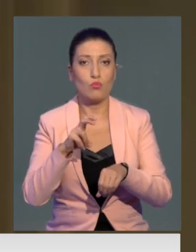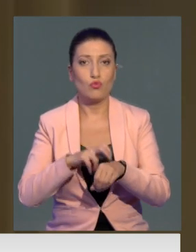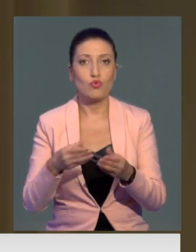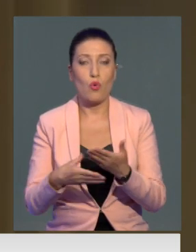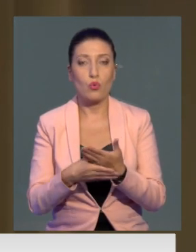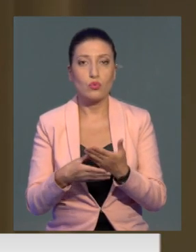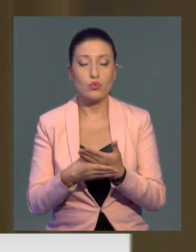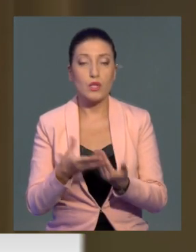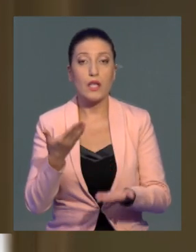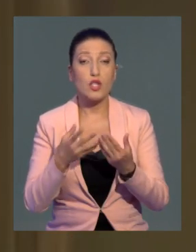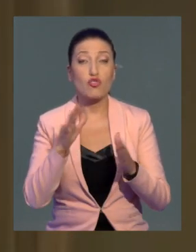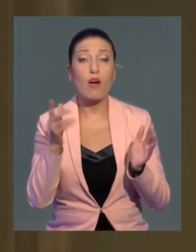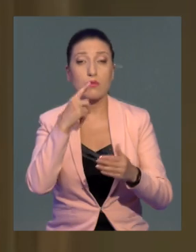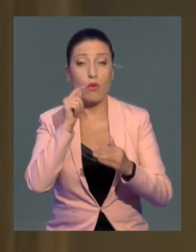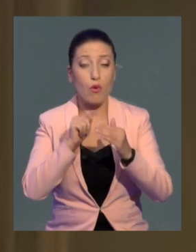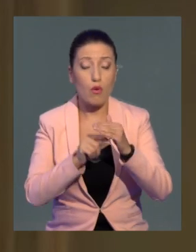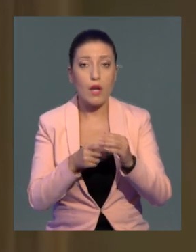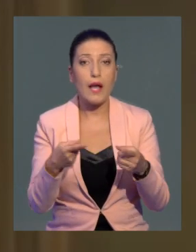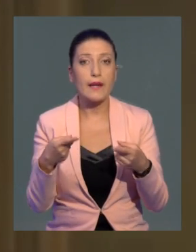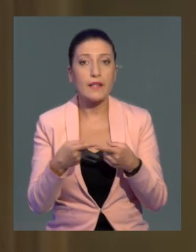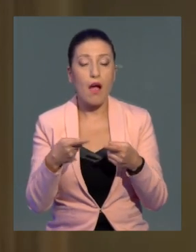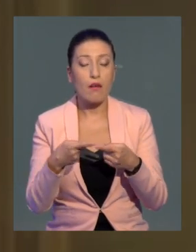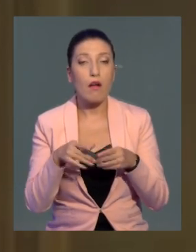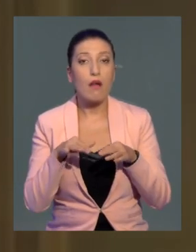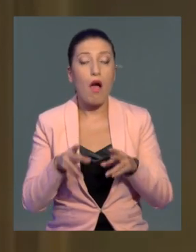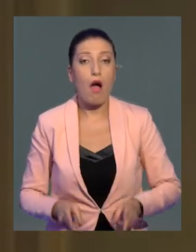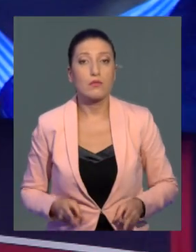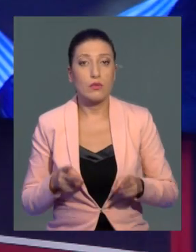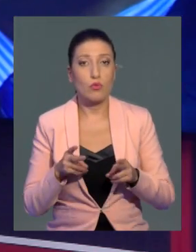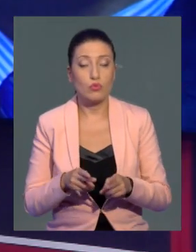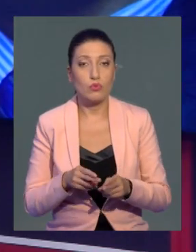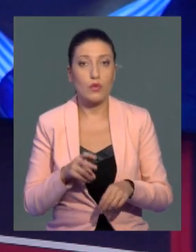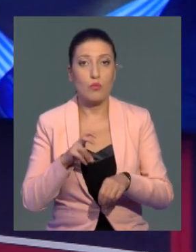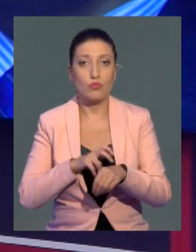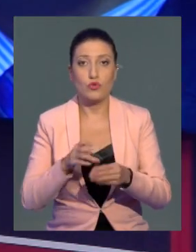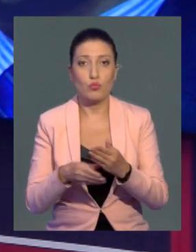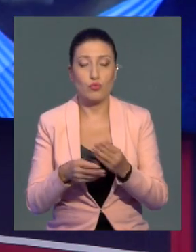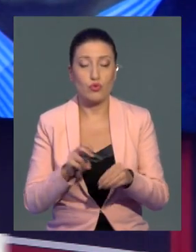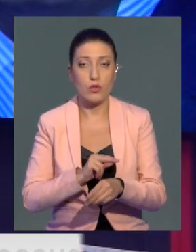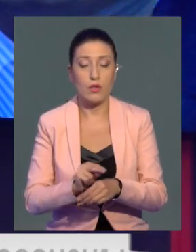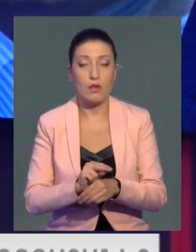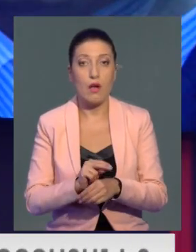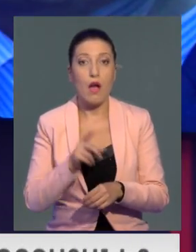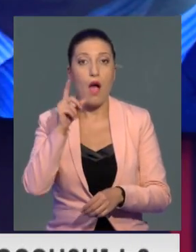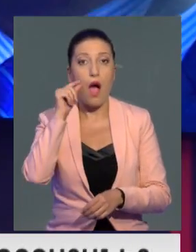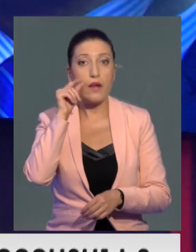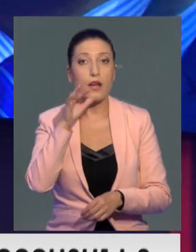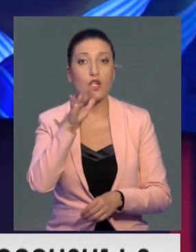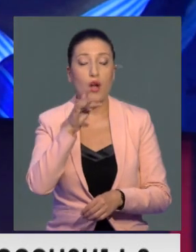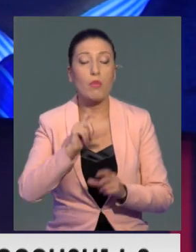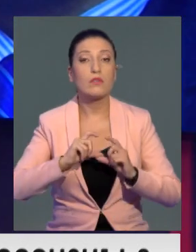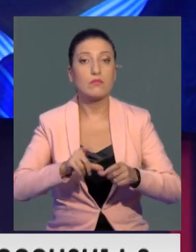նույնիսկ եթե շատ խորանան քրեական հանցագործություն է, բուժ օգնություն ցույց չտա։ Հայկական ժամանակը արձագանքել է